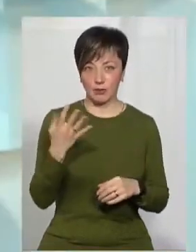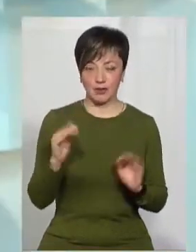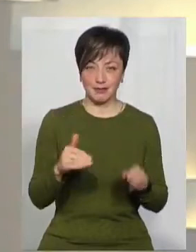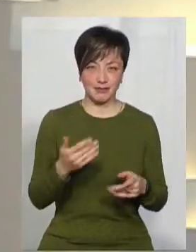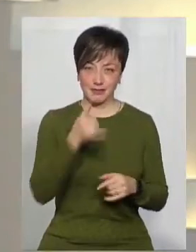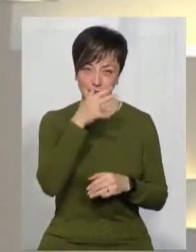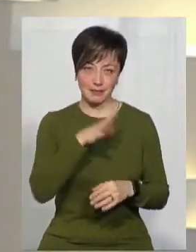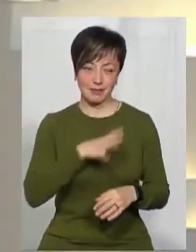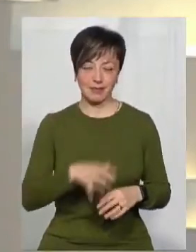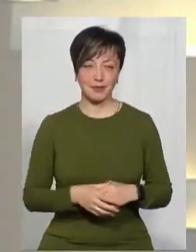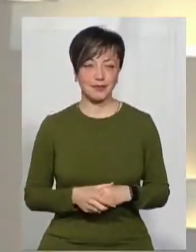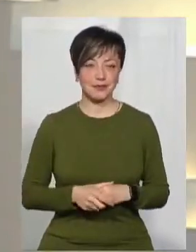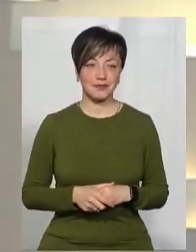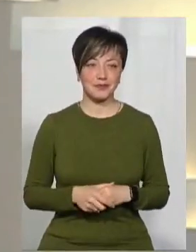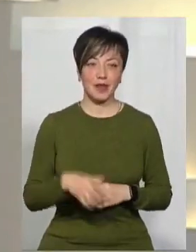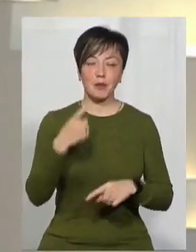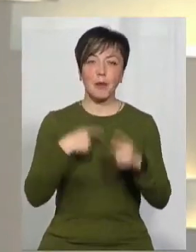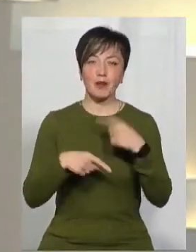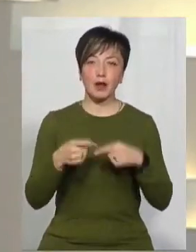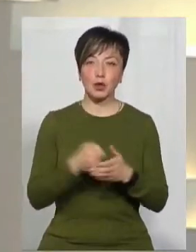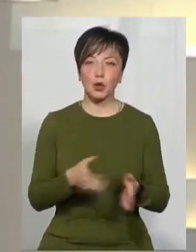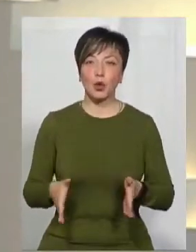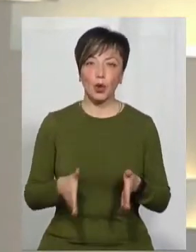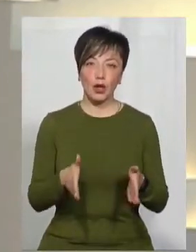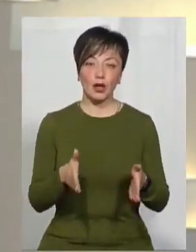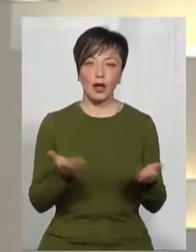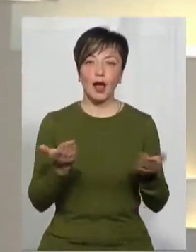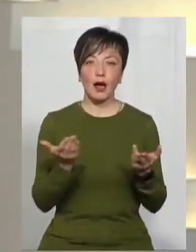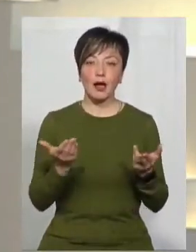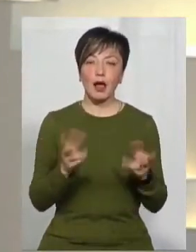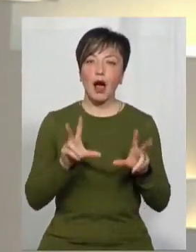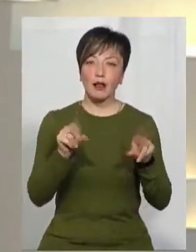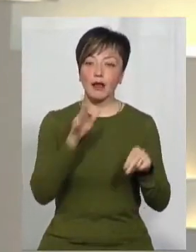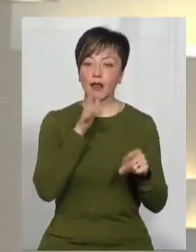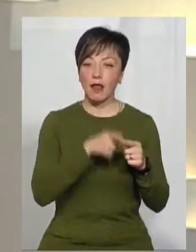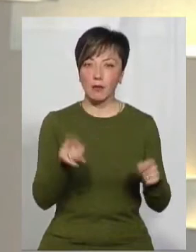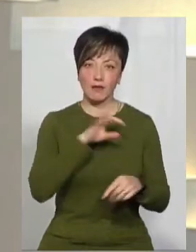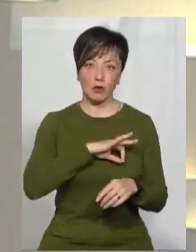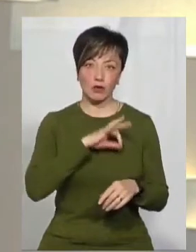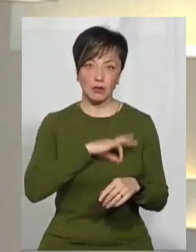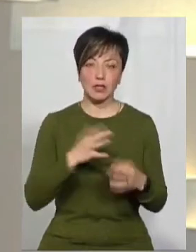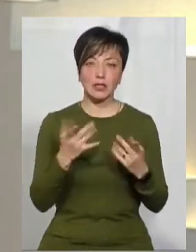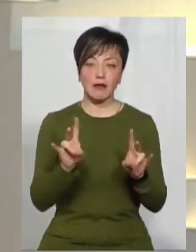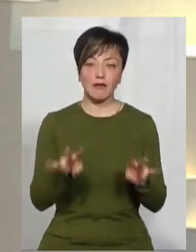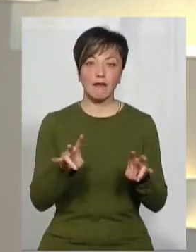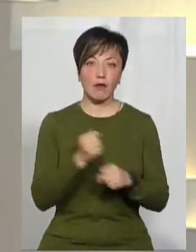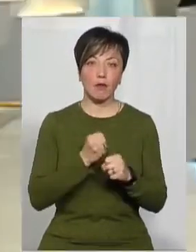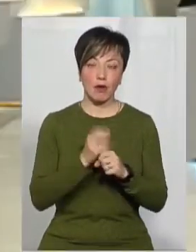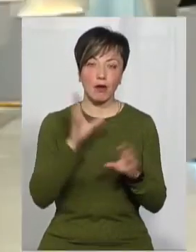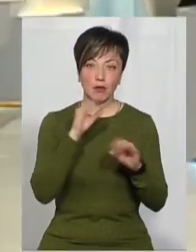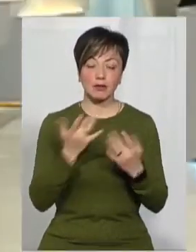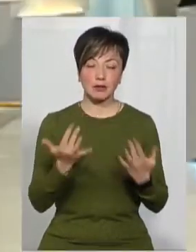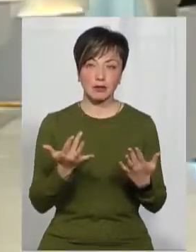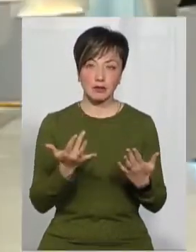Ну, повертаємося до доріг. От який гарантійний термін експлуатації? Це вже так технікою побутовою надихнулась,